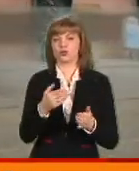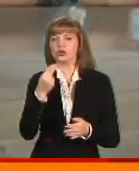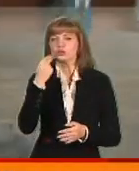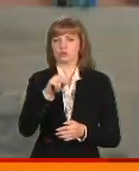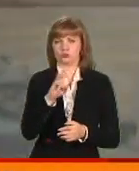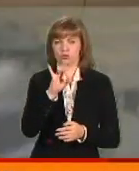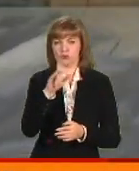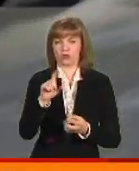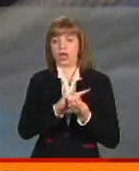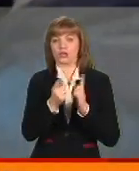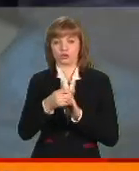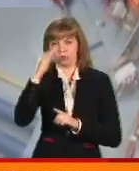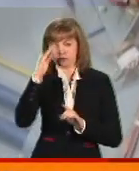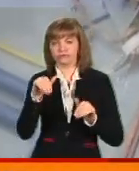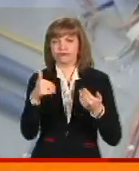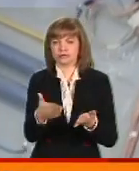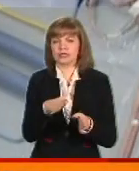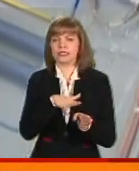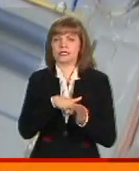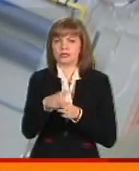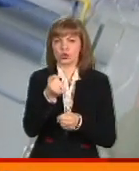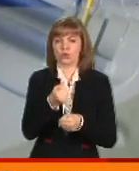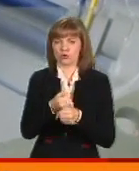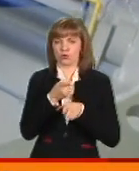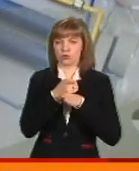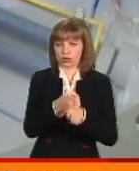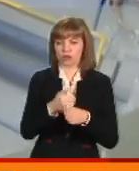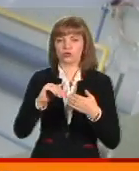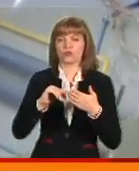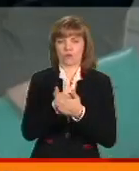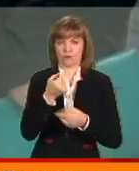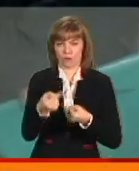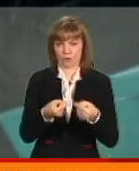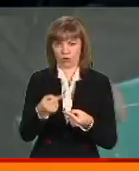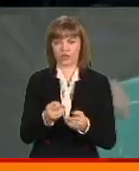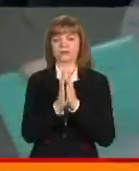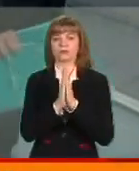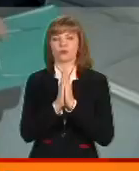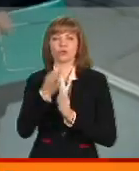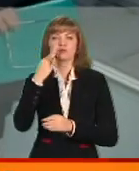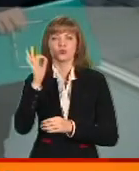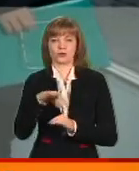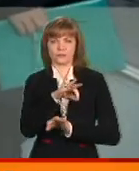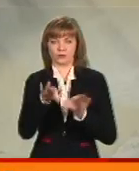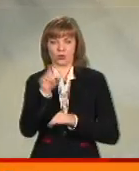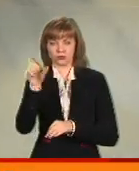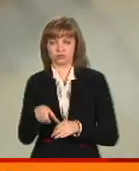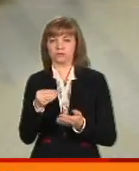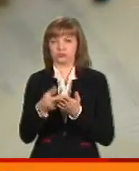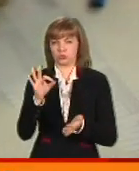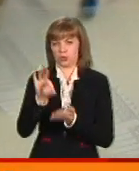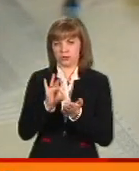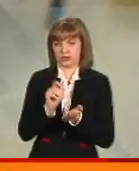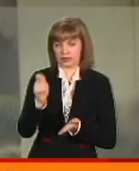суперброні. Натомість Ростислав презентував цілу розробку танка нового покоління. Просимо досвідчених конструкторів